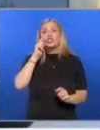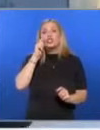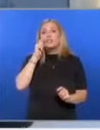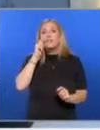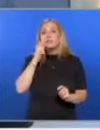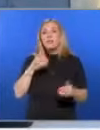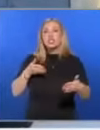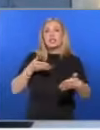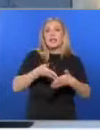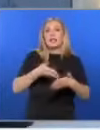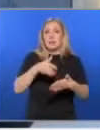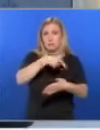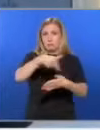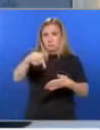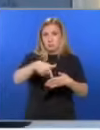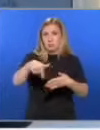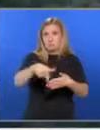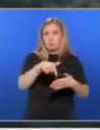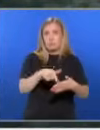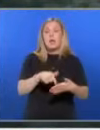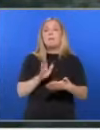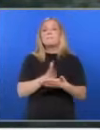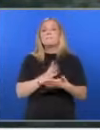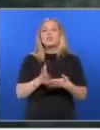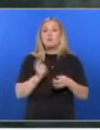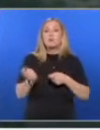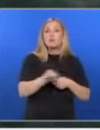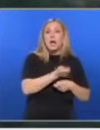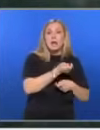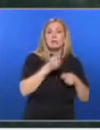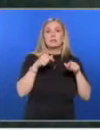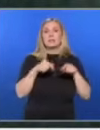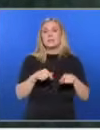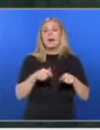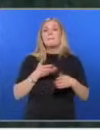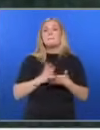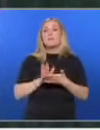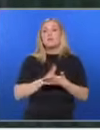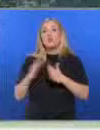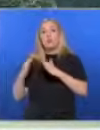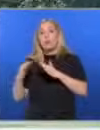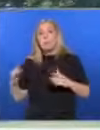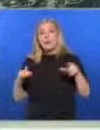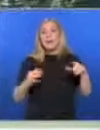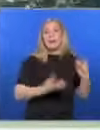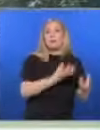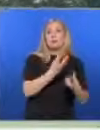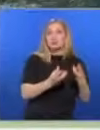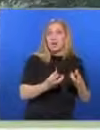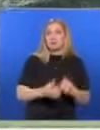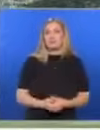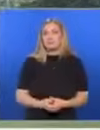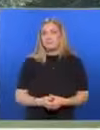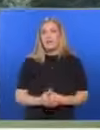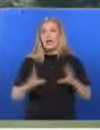между пожарникарите, доброволците, между пожара и домовете на хората. В гасенето днес се